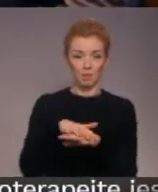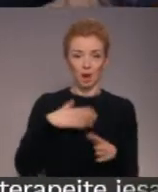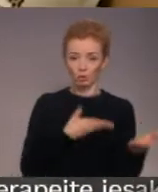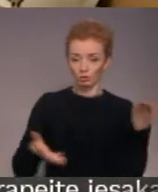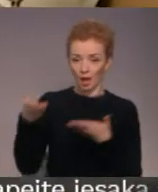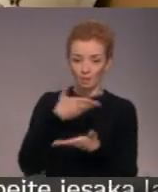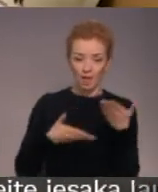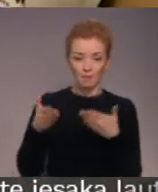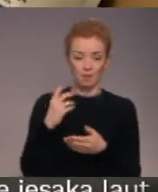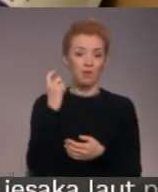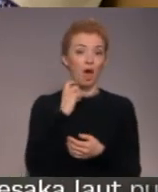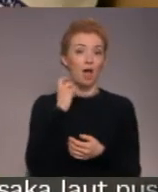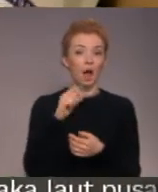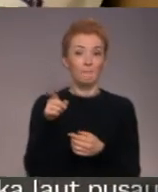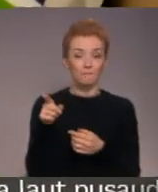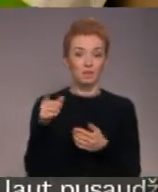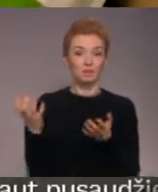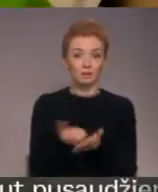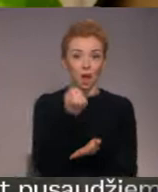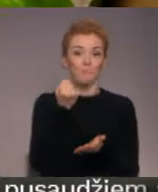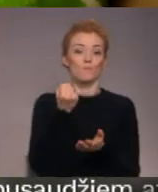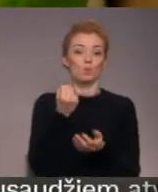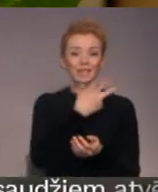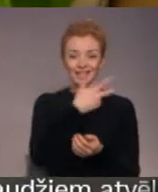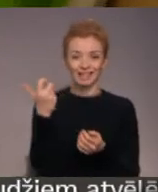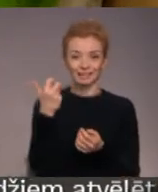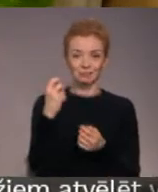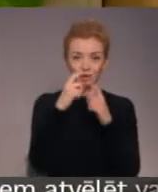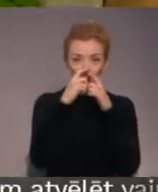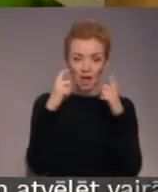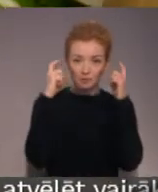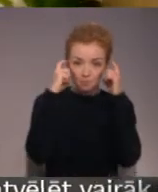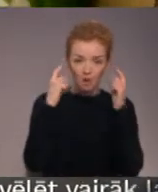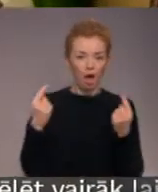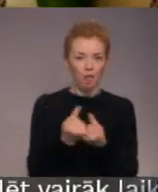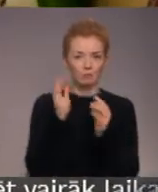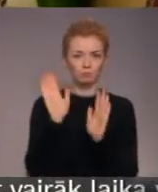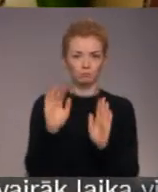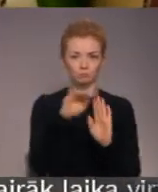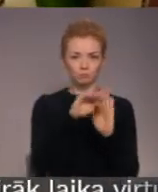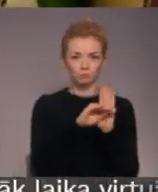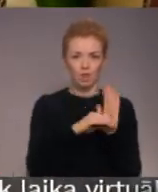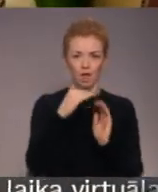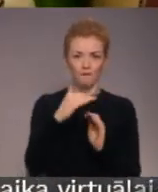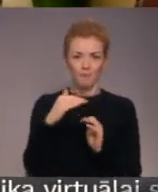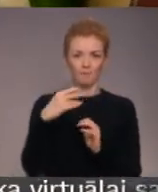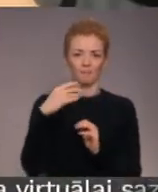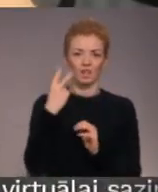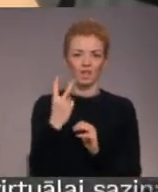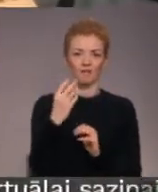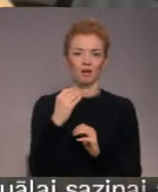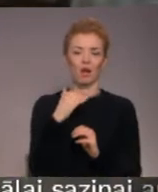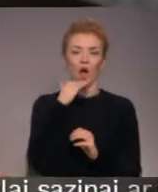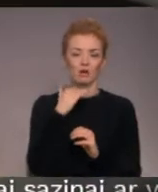grupai, Jēkabpils pilsētas pašvaldība saņēmusi 300 respiratorus, kas atbilst FFP2 klasei. Tas nozīmē, ka šo